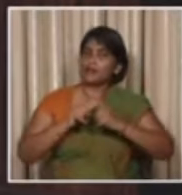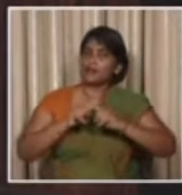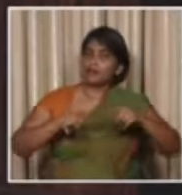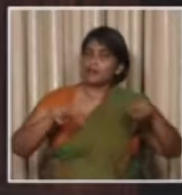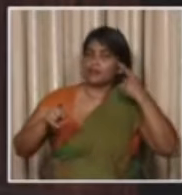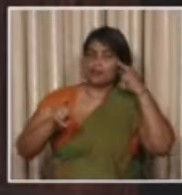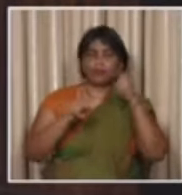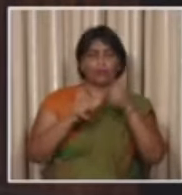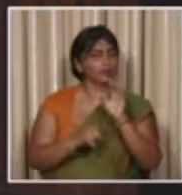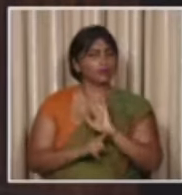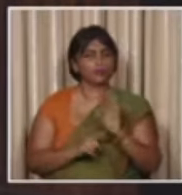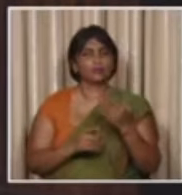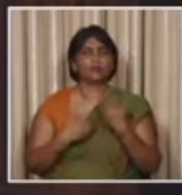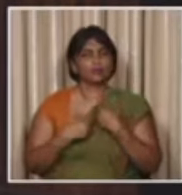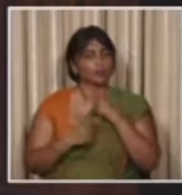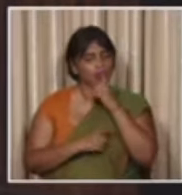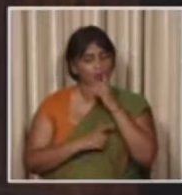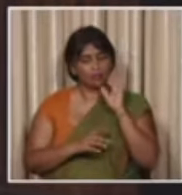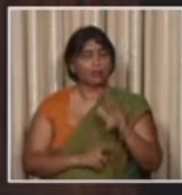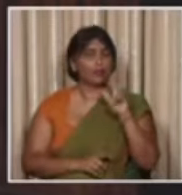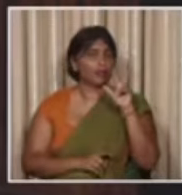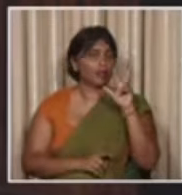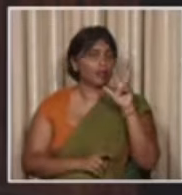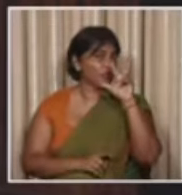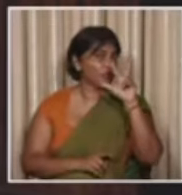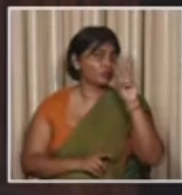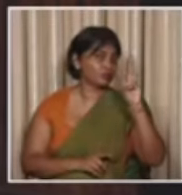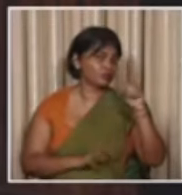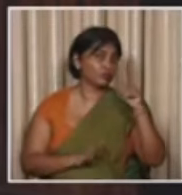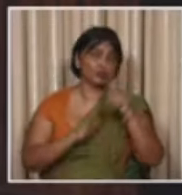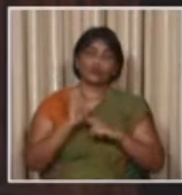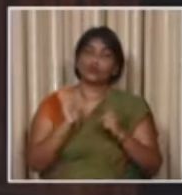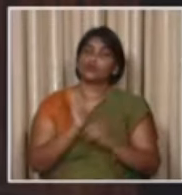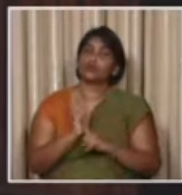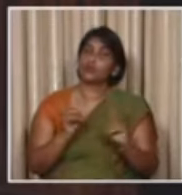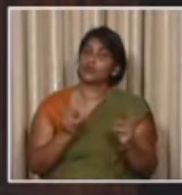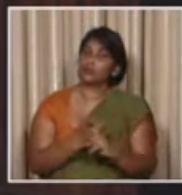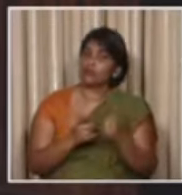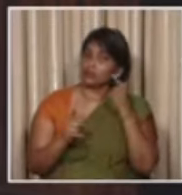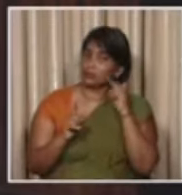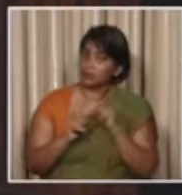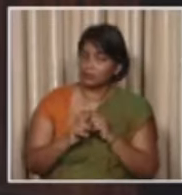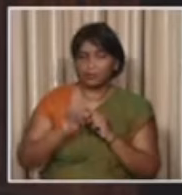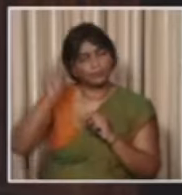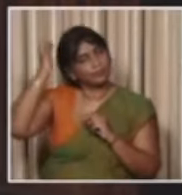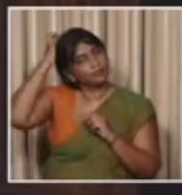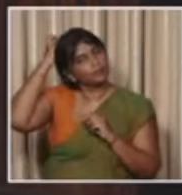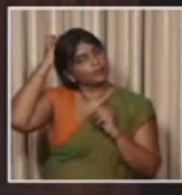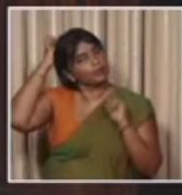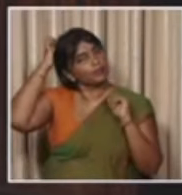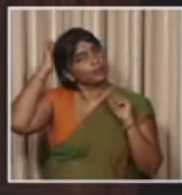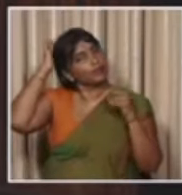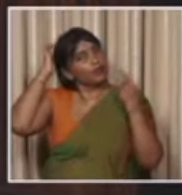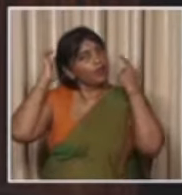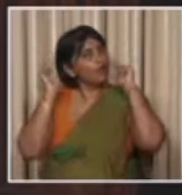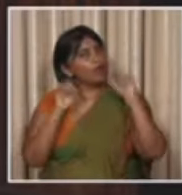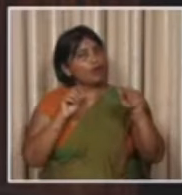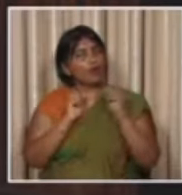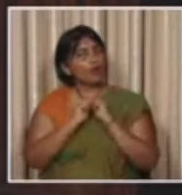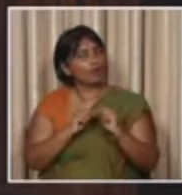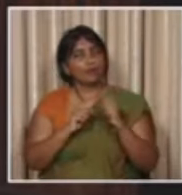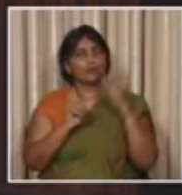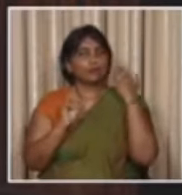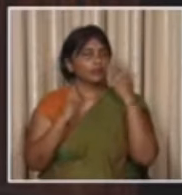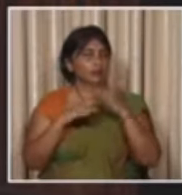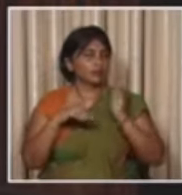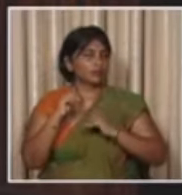වලට කතා කරන්න යන්න එපා. එහෙමනම් අපිට කතා කරන්න තිබ්බ 83 ජූලි කලබල ගැන කතා කරන්න ඕනේ. කොහොමද සිදු වුණේ? කොයි ආකාරයෙන්ද